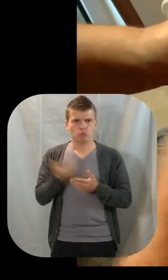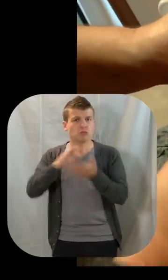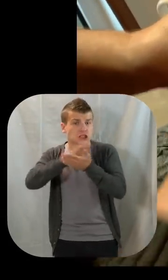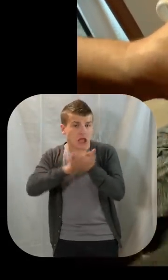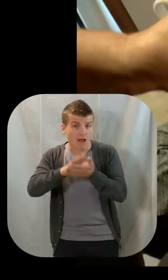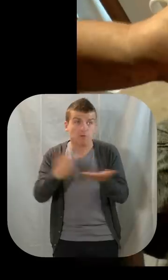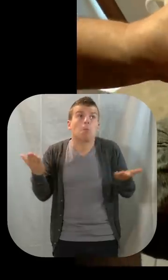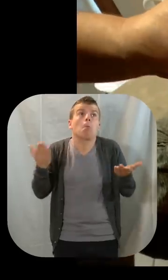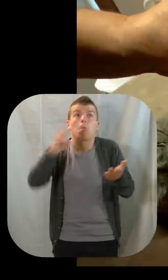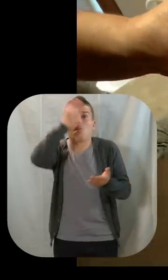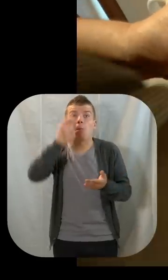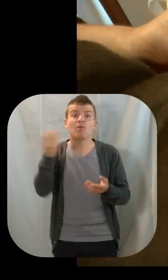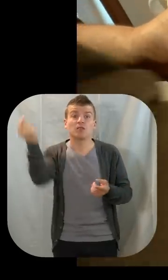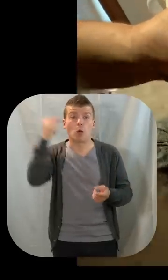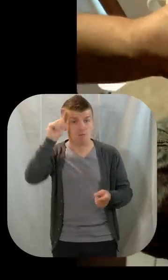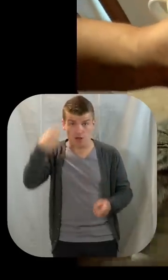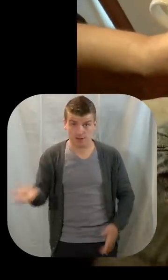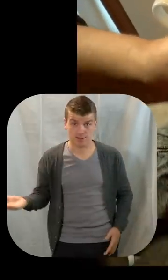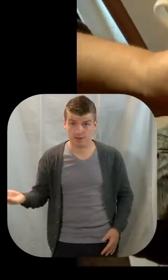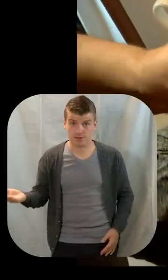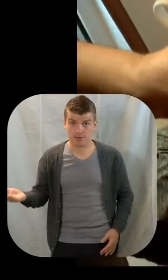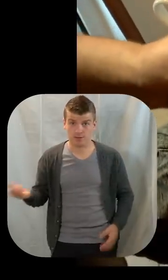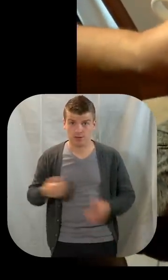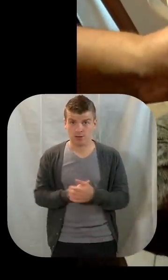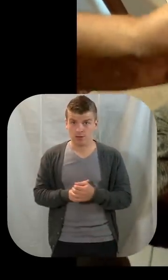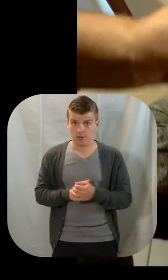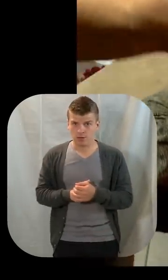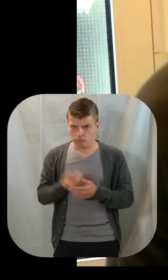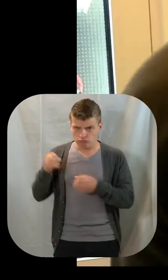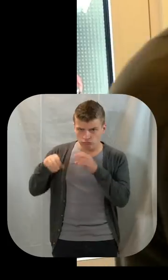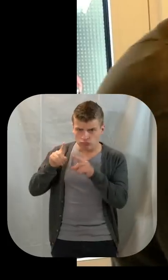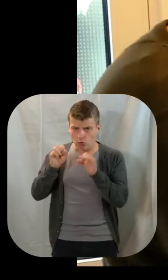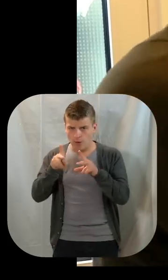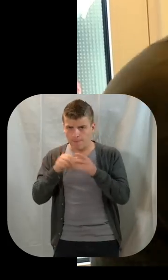Seife, man weiß ja nie. Was zum Knabbern?